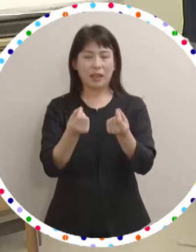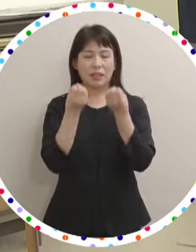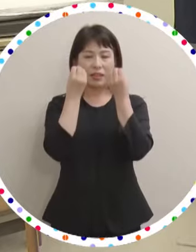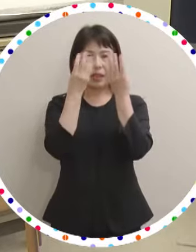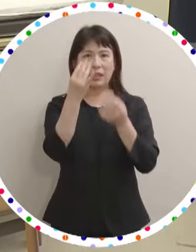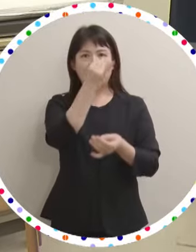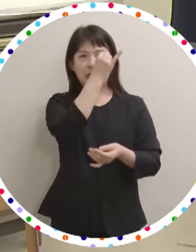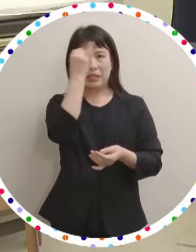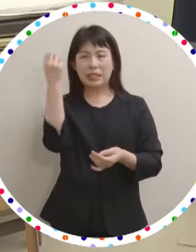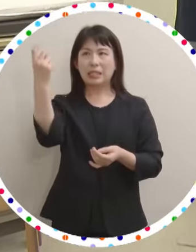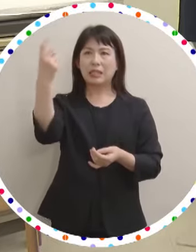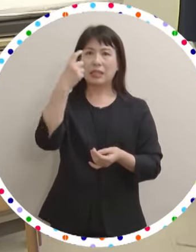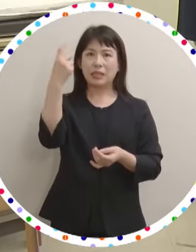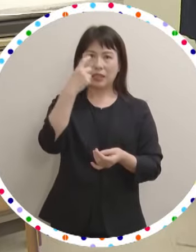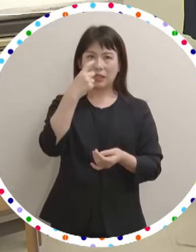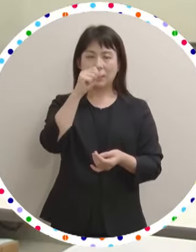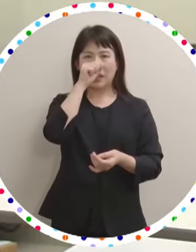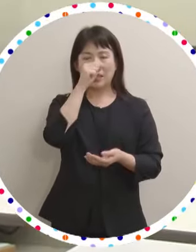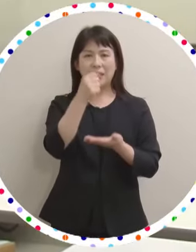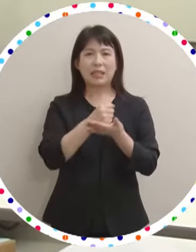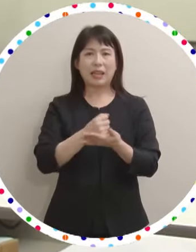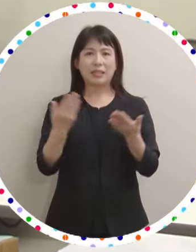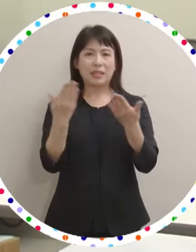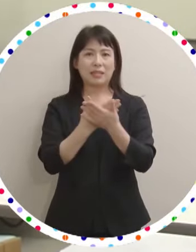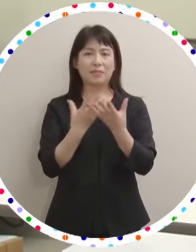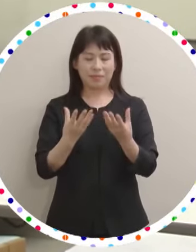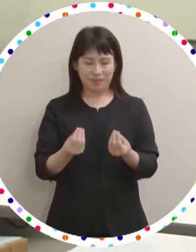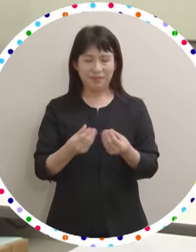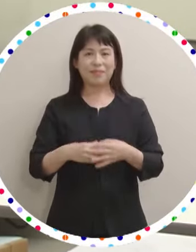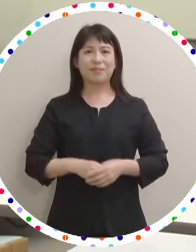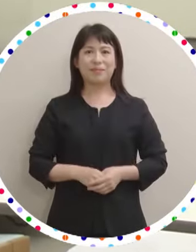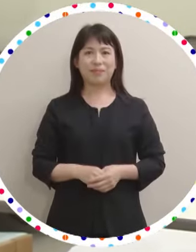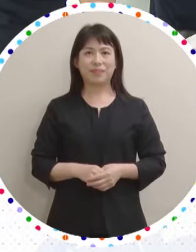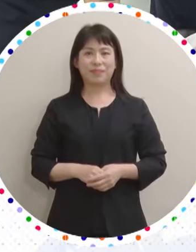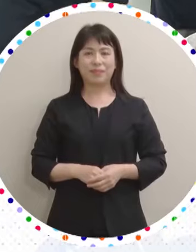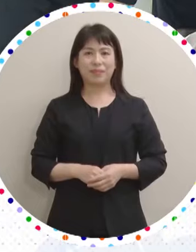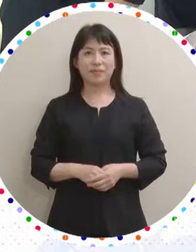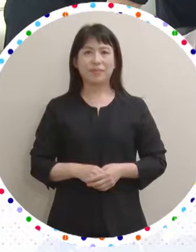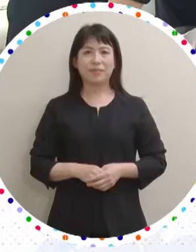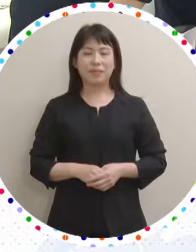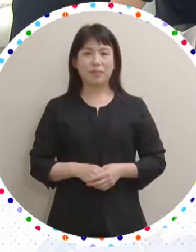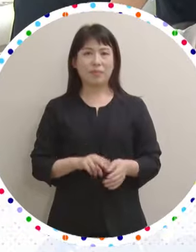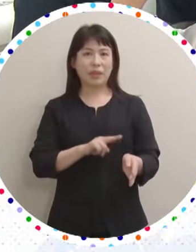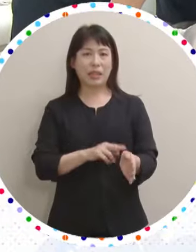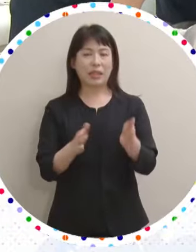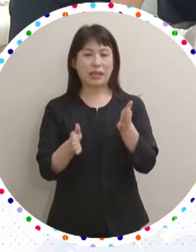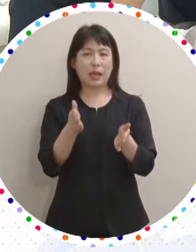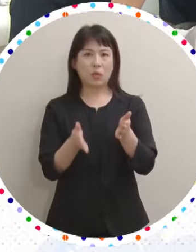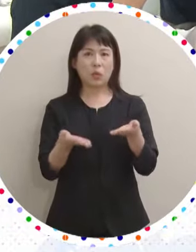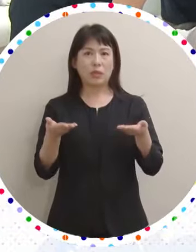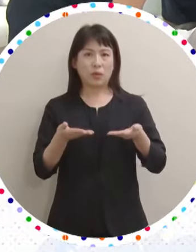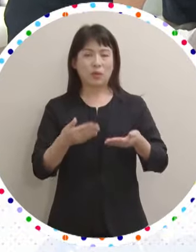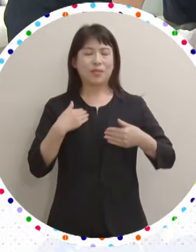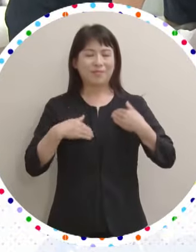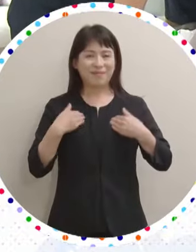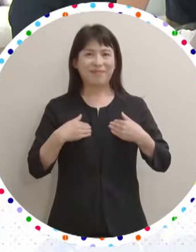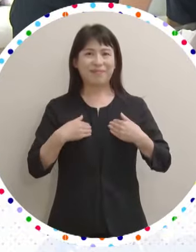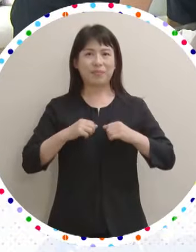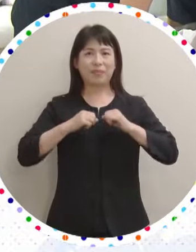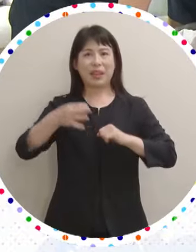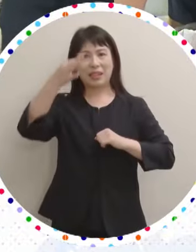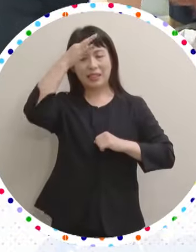つ、新しい知識も教えてもらえたので、すごくありがたい機会でした。 看護の仕事の楽しさやや